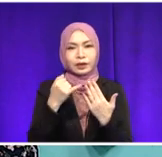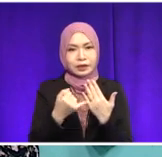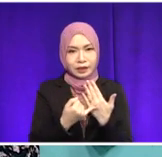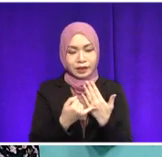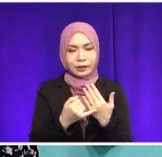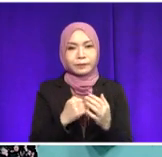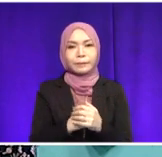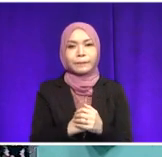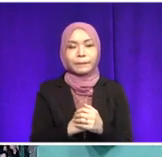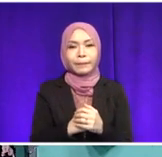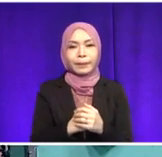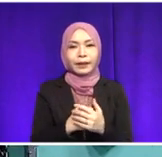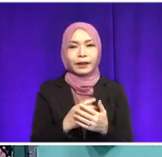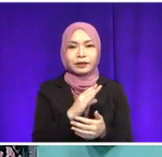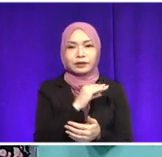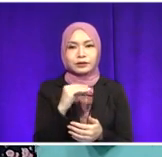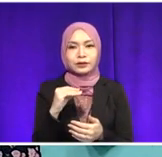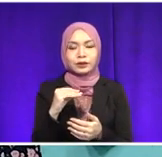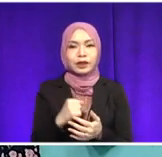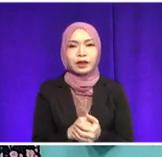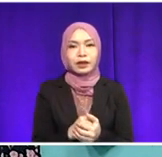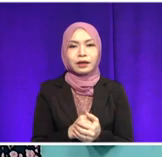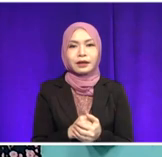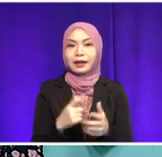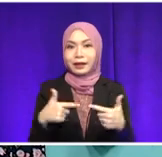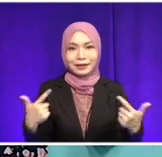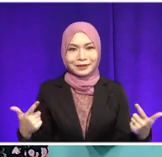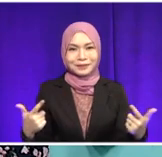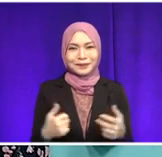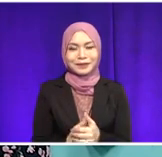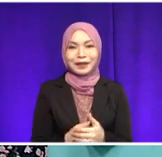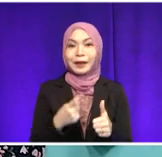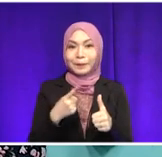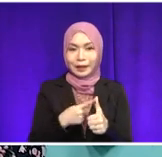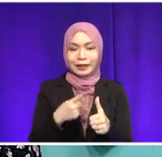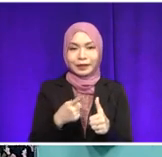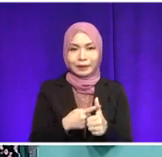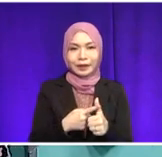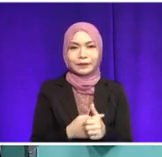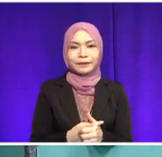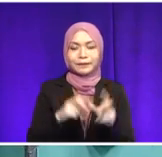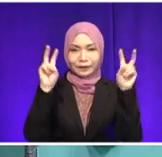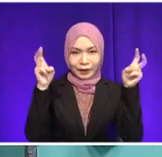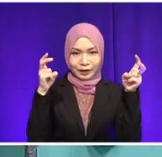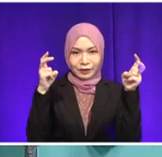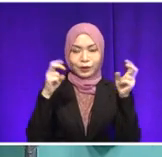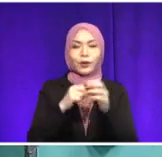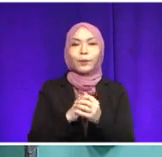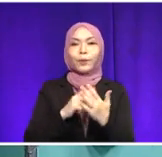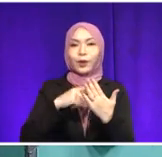kriteria yang perlu kita pertimbangkan cirinya ya Oke kita tengok yang pertama Oke tajuk Project